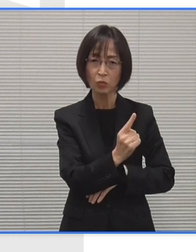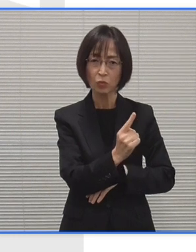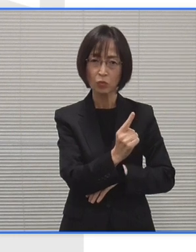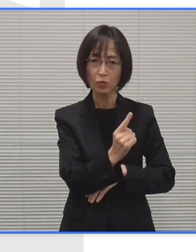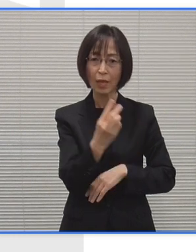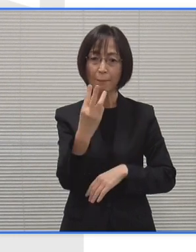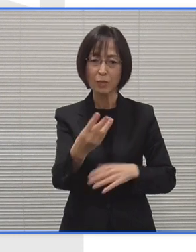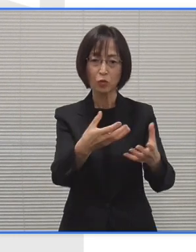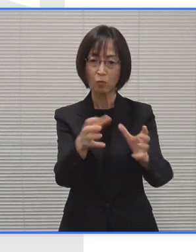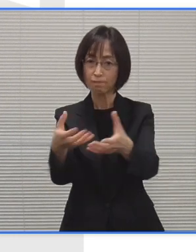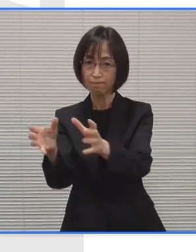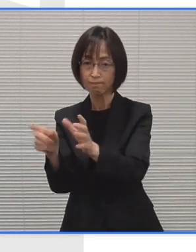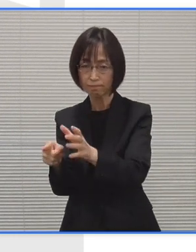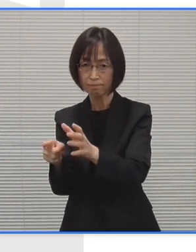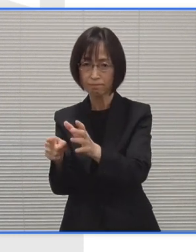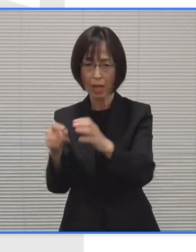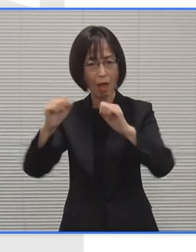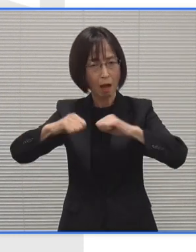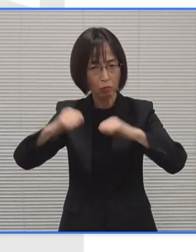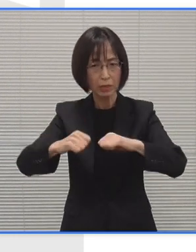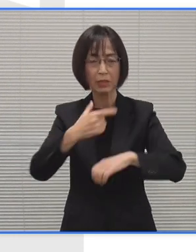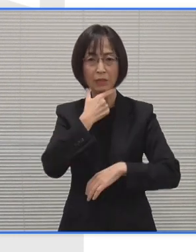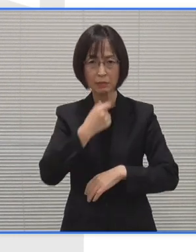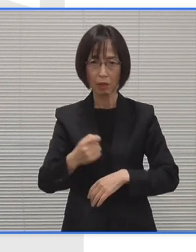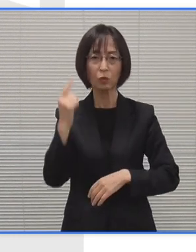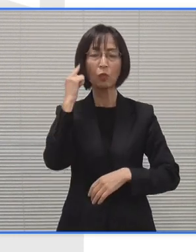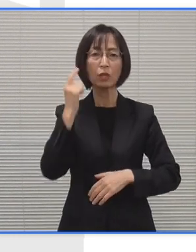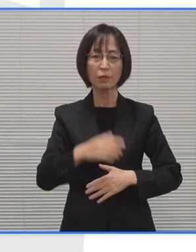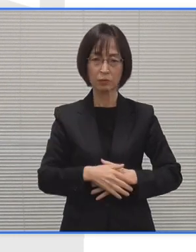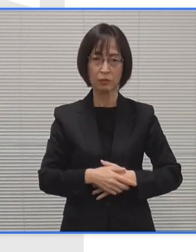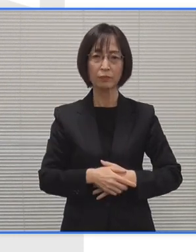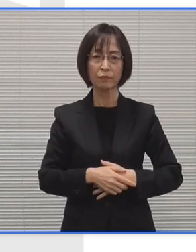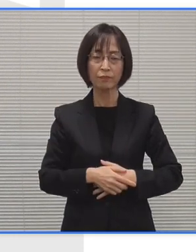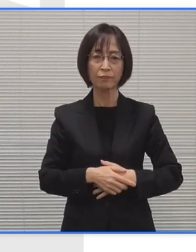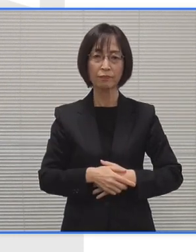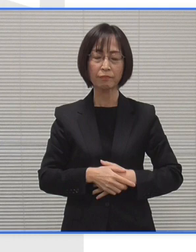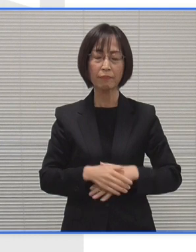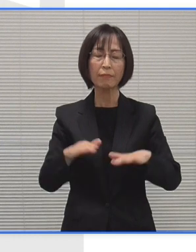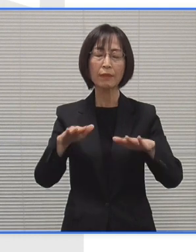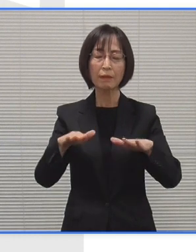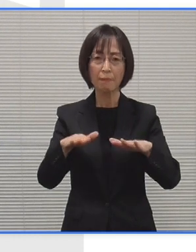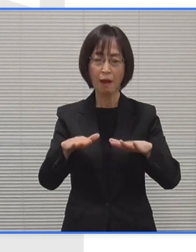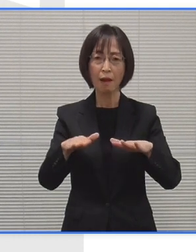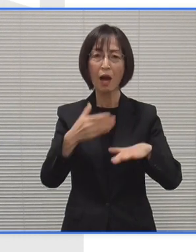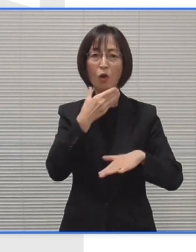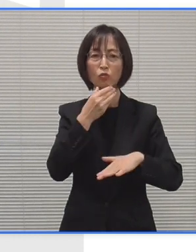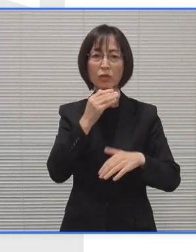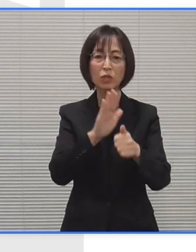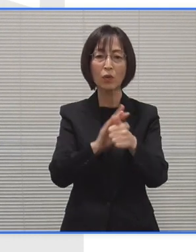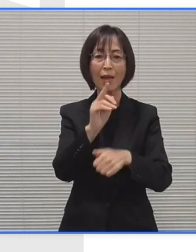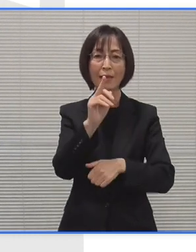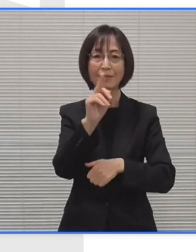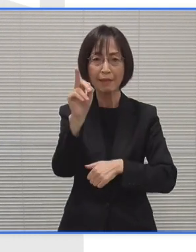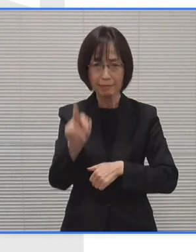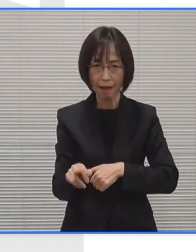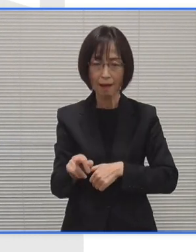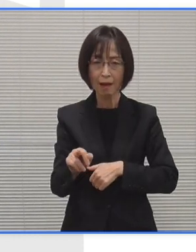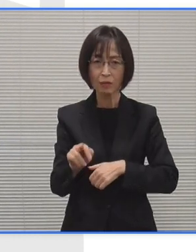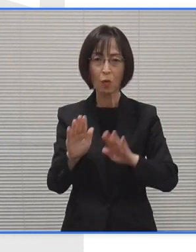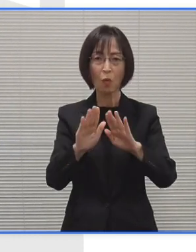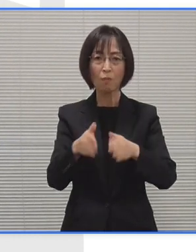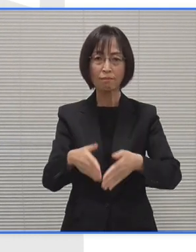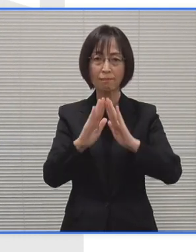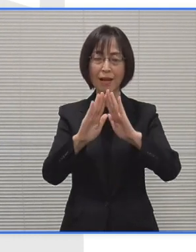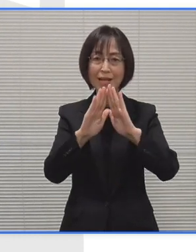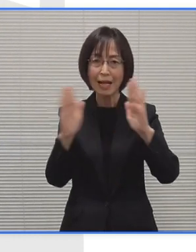者で確認をしていきたいというふうに思っております。また今福祉救援センターの開設運